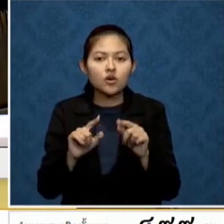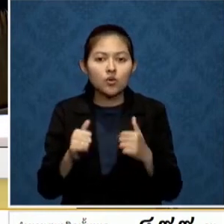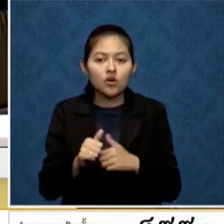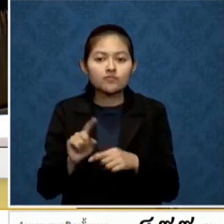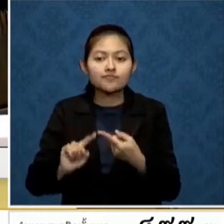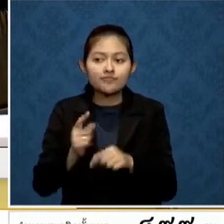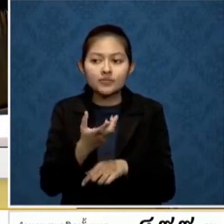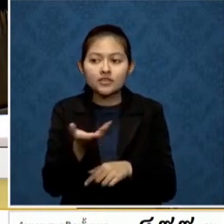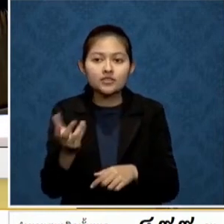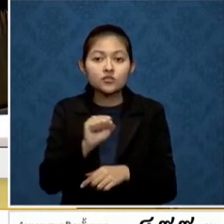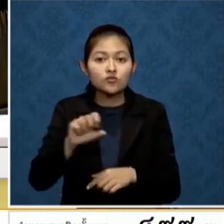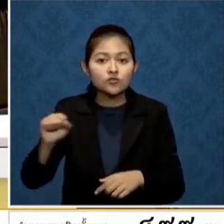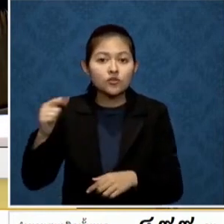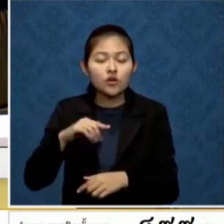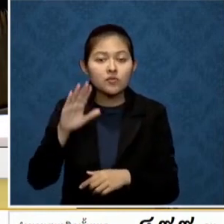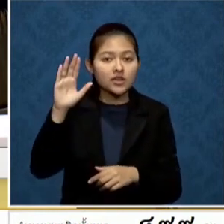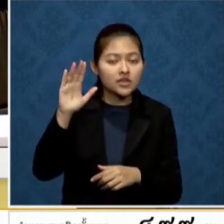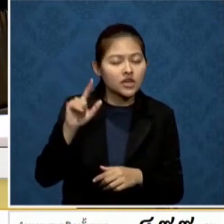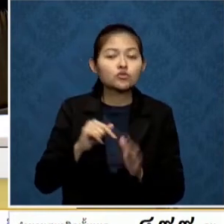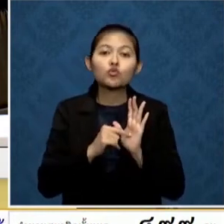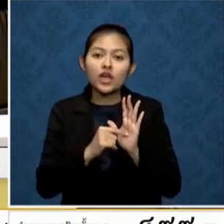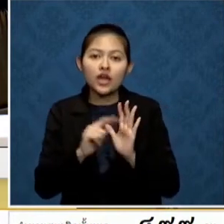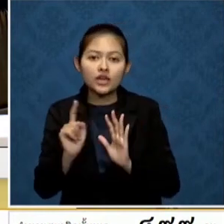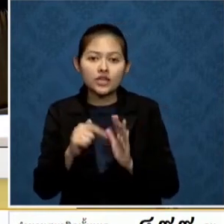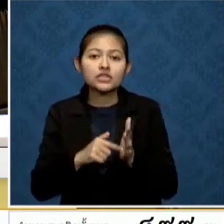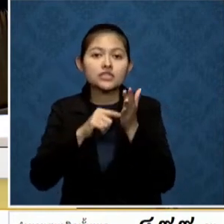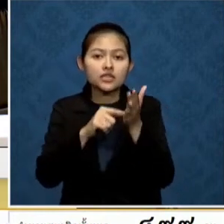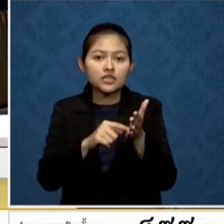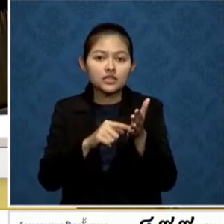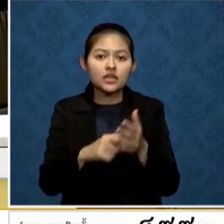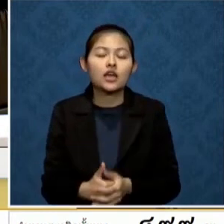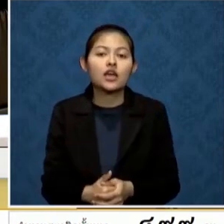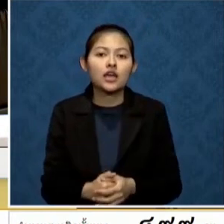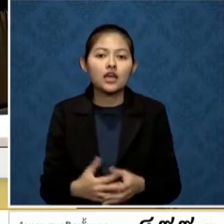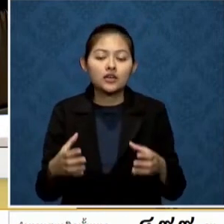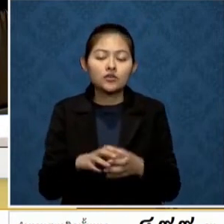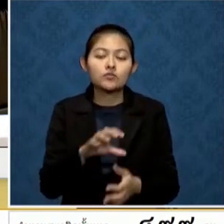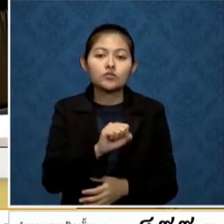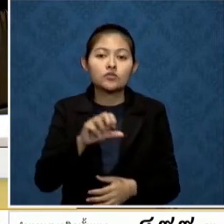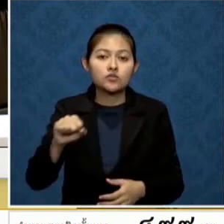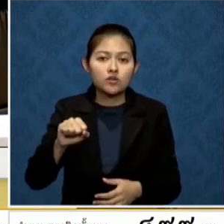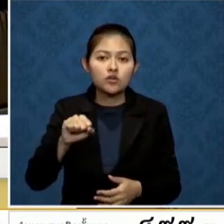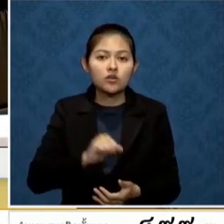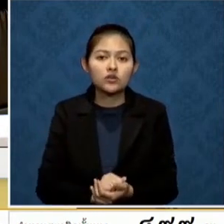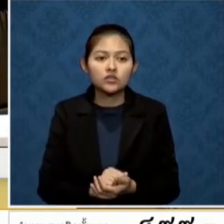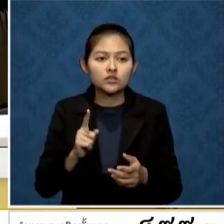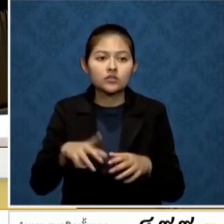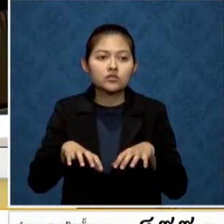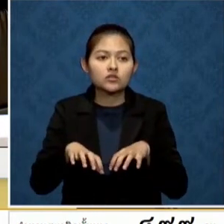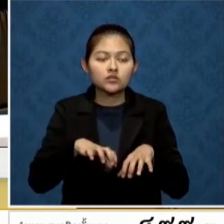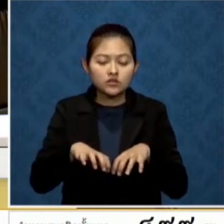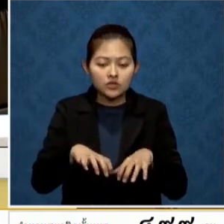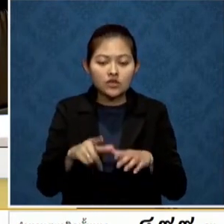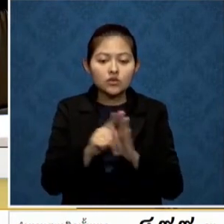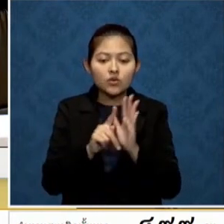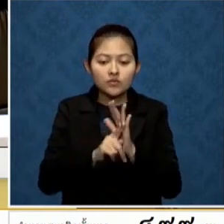สมาชิกคนใดลุกขึ้นมาทัดท้านอย่างเช่นในเรื่องของการเสนอให้สำนักงานเลขาธิการการสภาผู้แทนราษฎรเนี่ยจะต้องมีการแปลกฎ